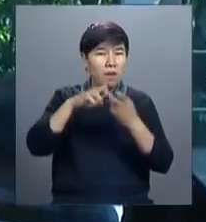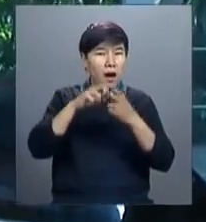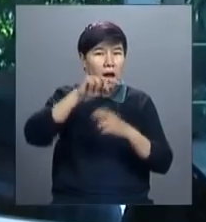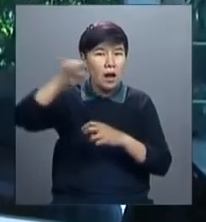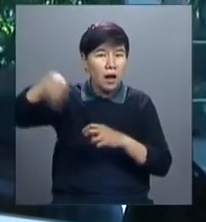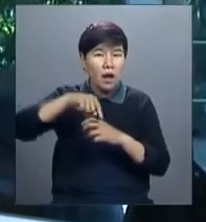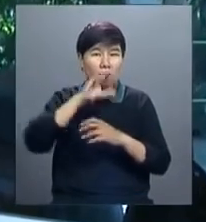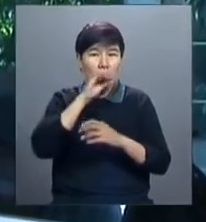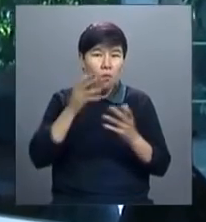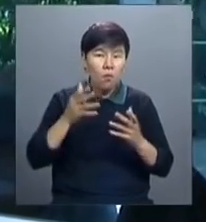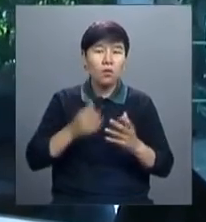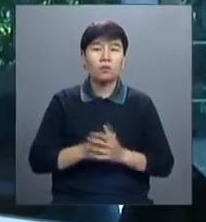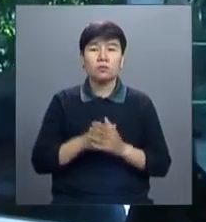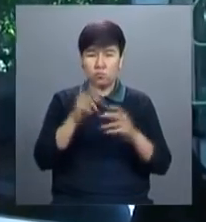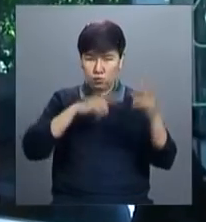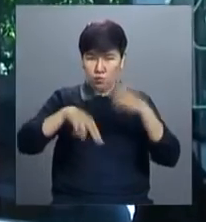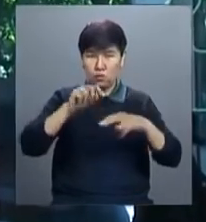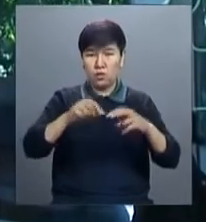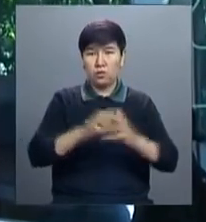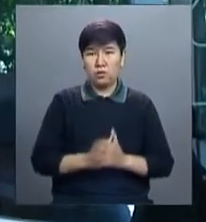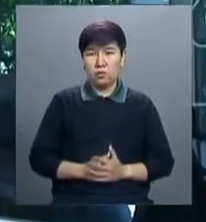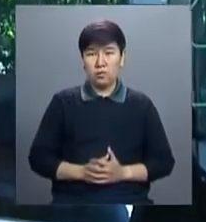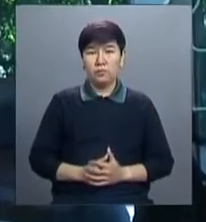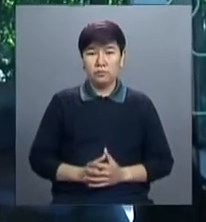แล้วก็มีการเร่งให้ตรวจสอบซึ่งก็ไม่เป็นผลดีกับ